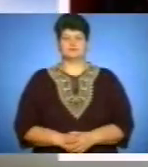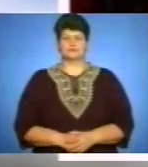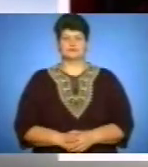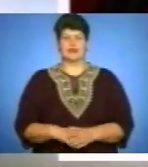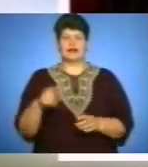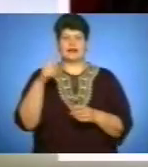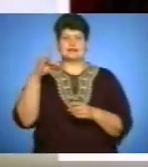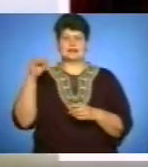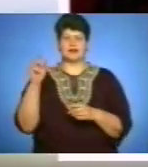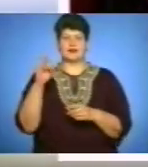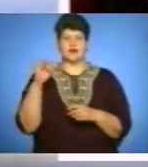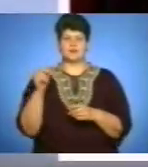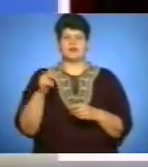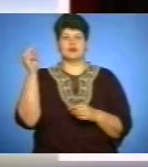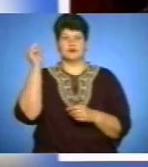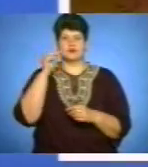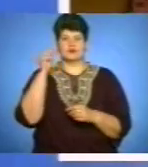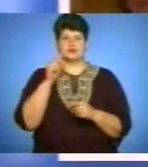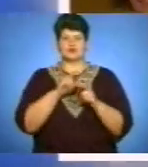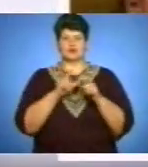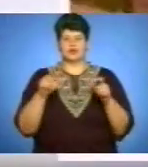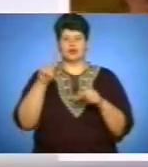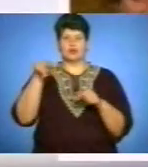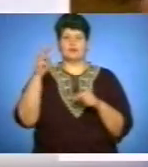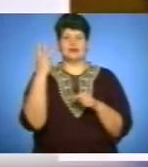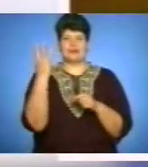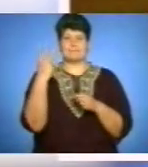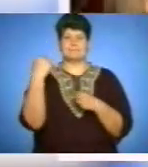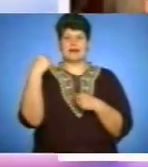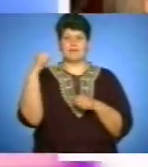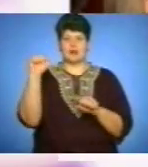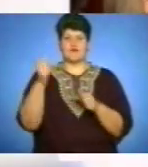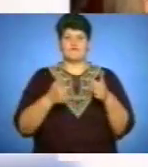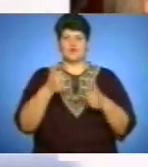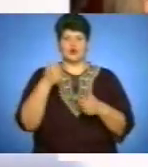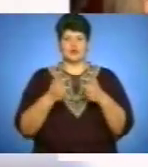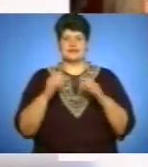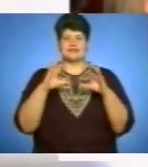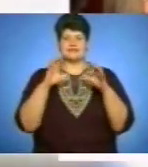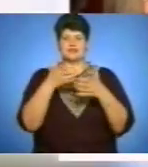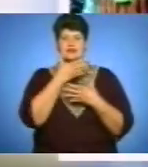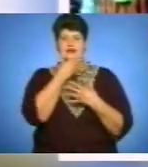Христина Крамер, учениця Тернопільської спеціалізованої школи номер 3, перемогла у конкурсі «Світ краси